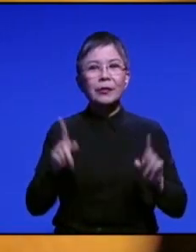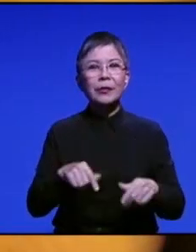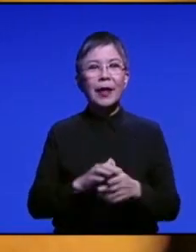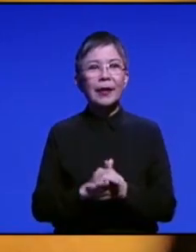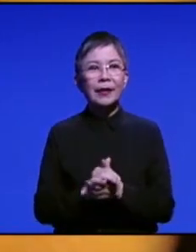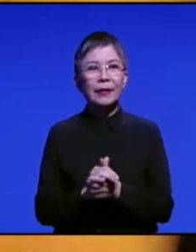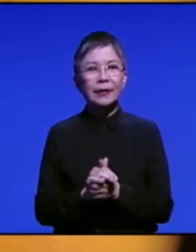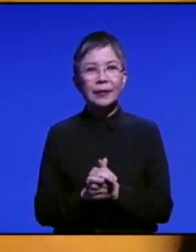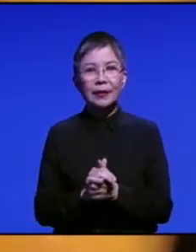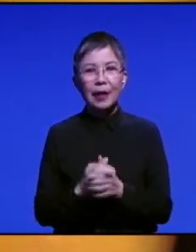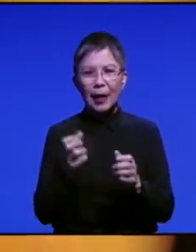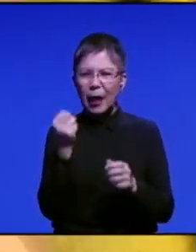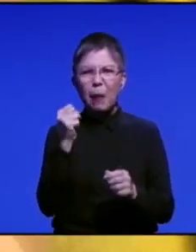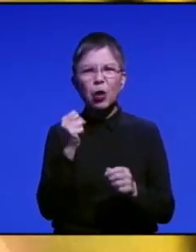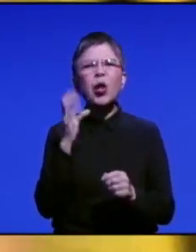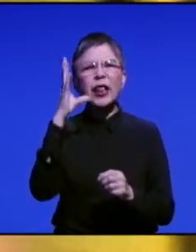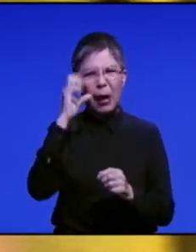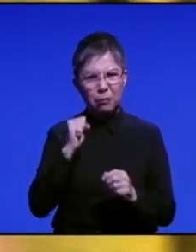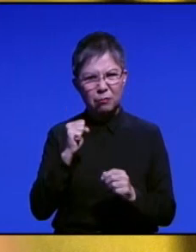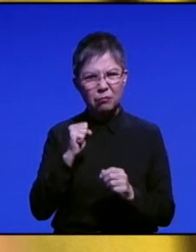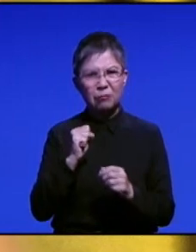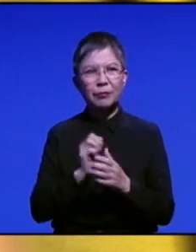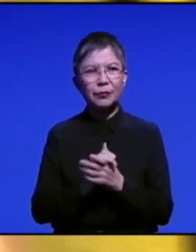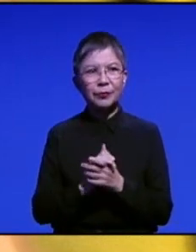itzmit, sejenis batu hitam.